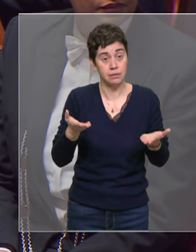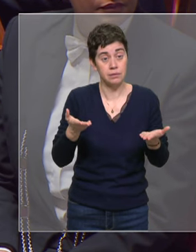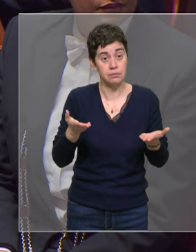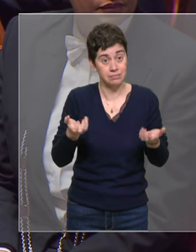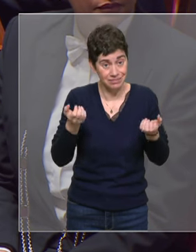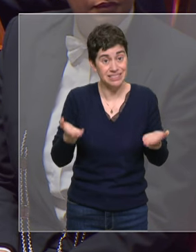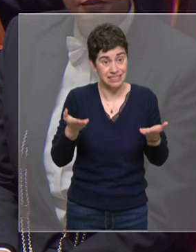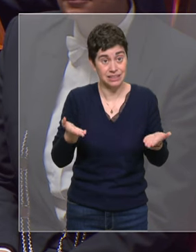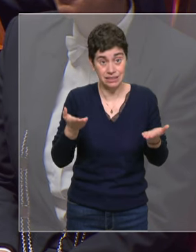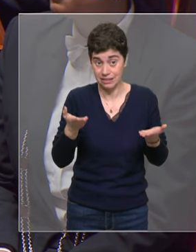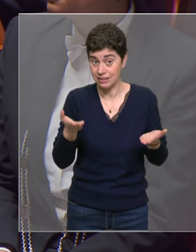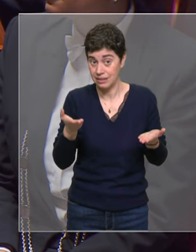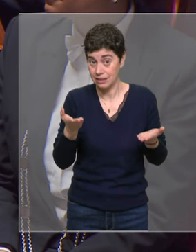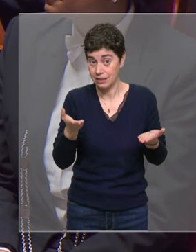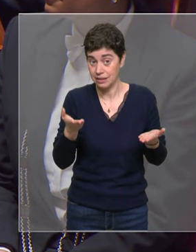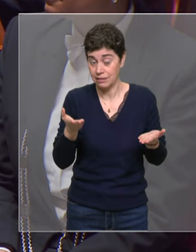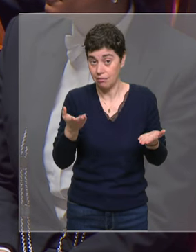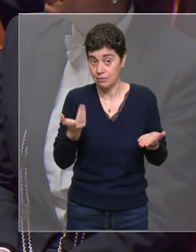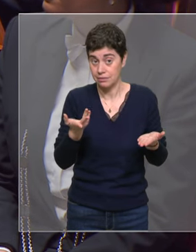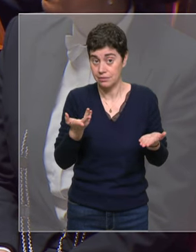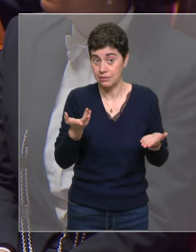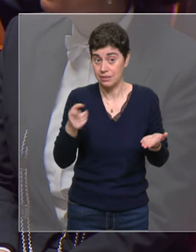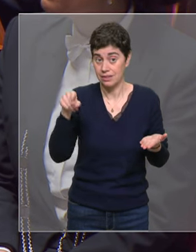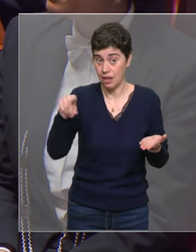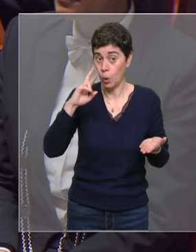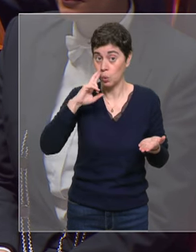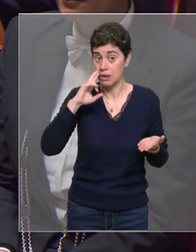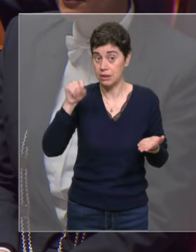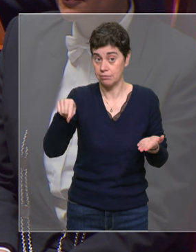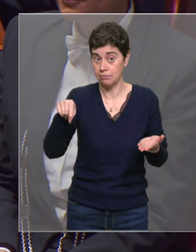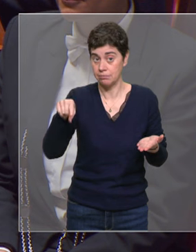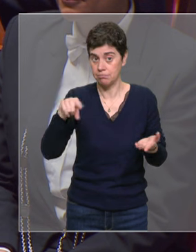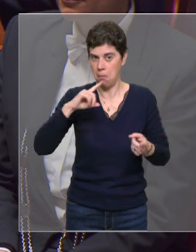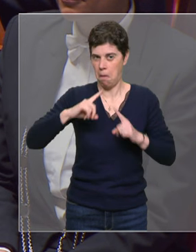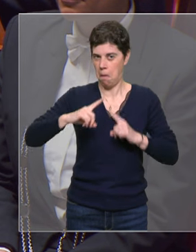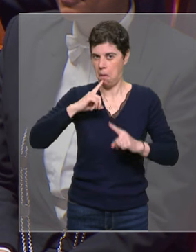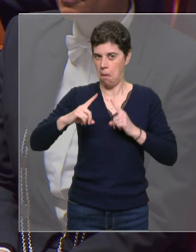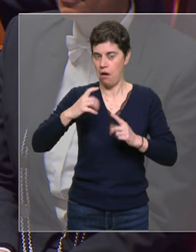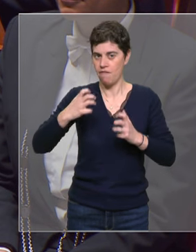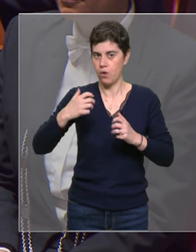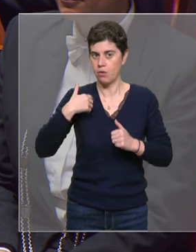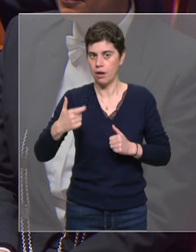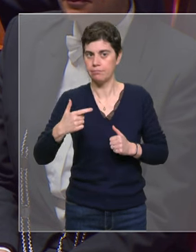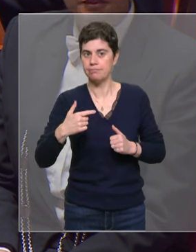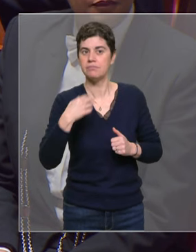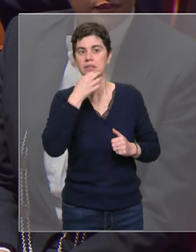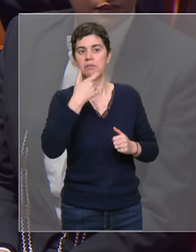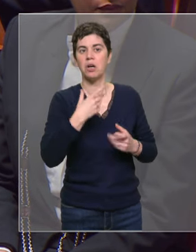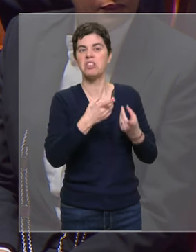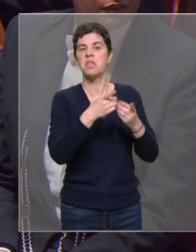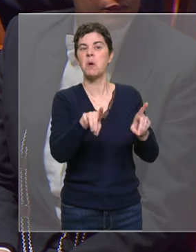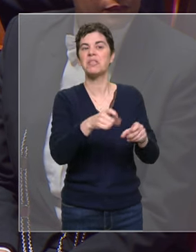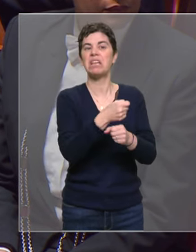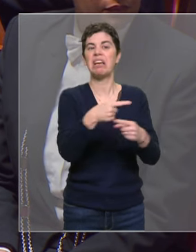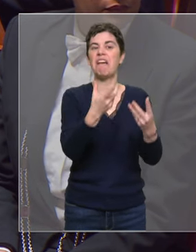qui se joue, c'est la volonté d'un État autoritaire de faire entrer dans nos esprits que la démocratie rimerait avec faiblesse,